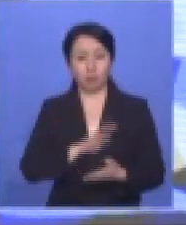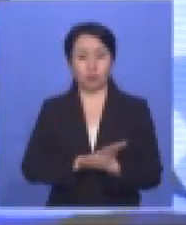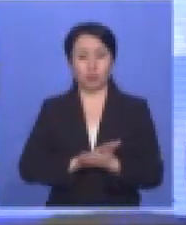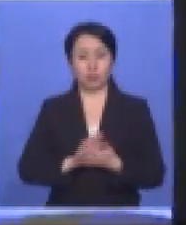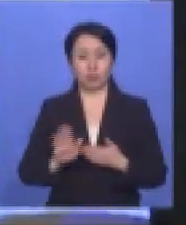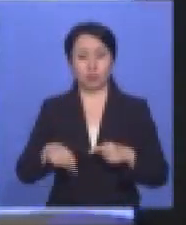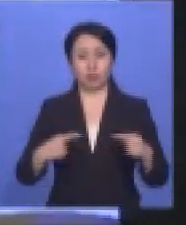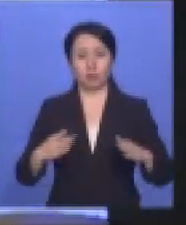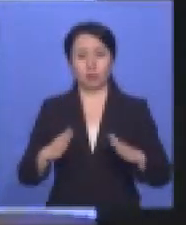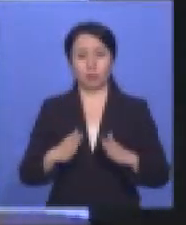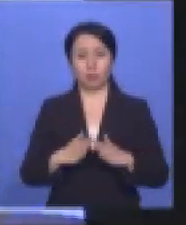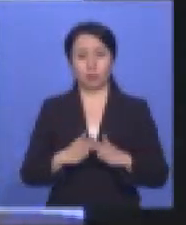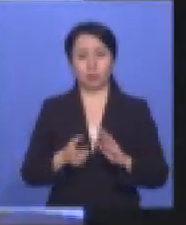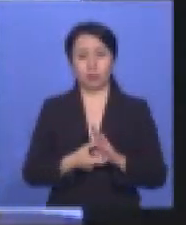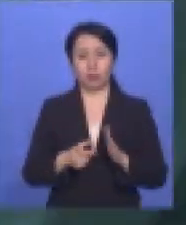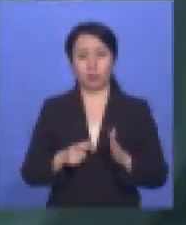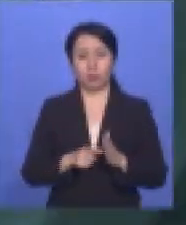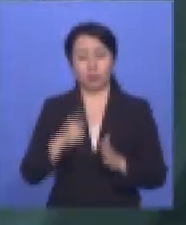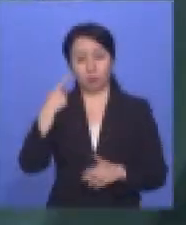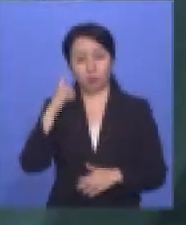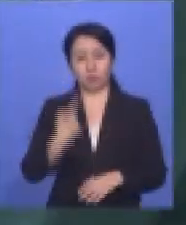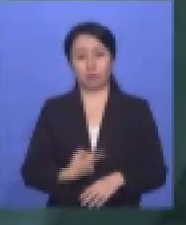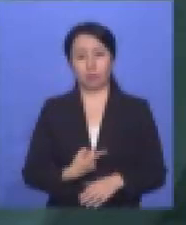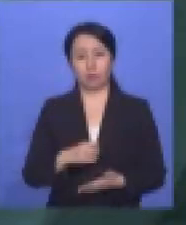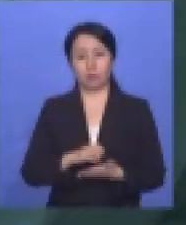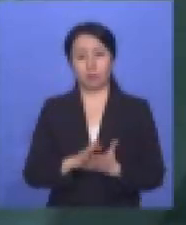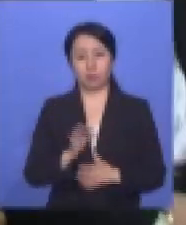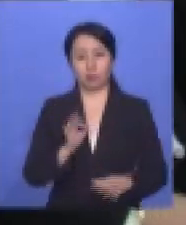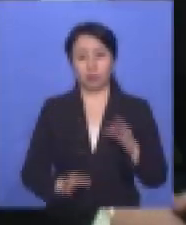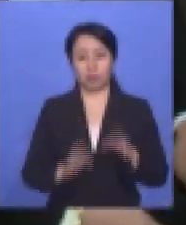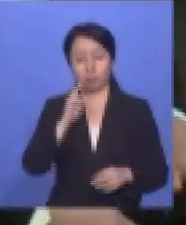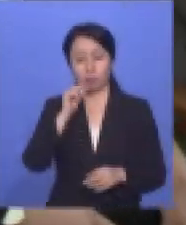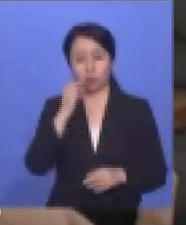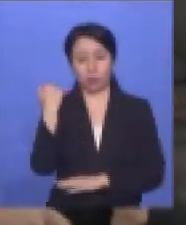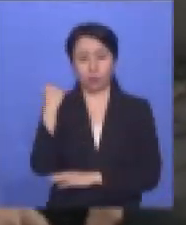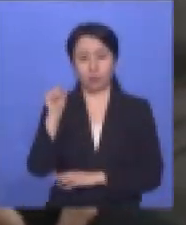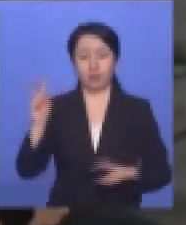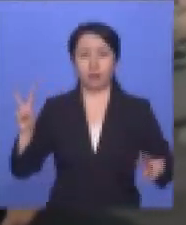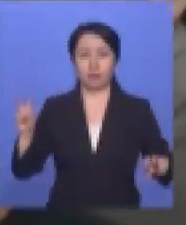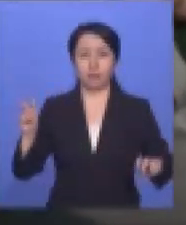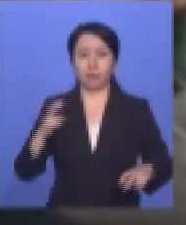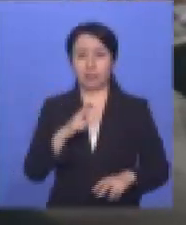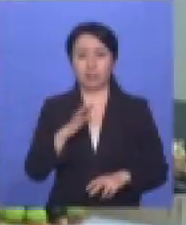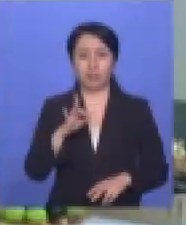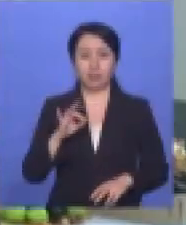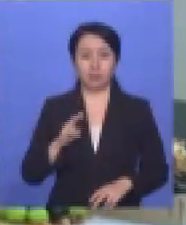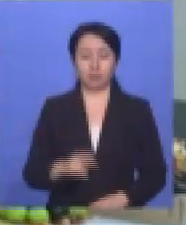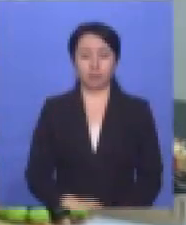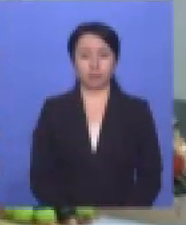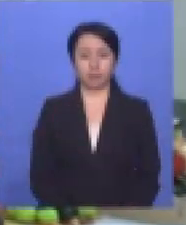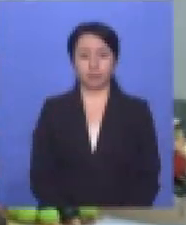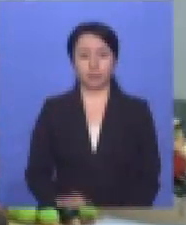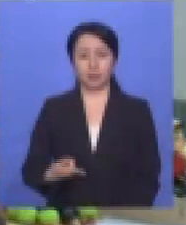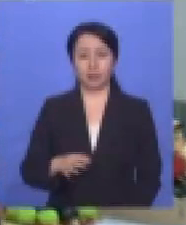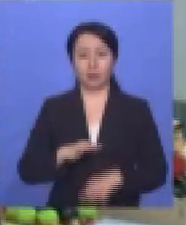чистота любого дома или офиса. Умения мастера оценили жюри. Мужчина победил в номинации «Сантехник». Всякий